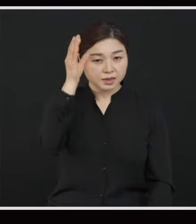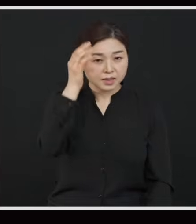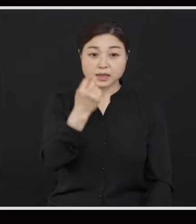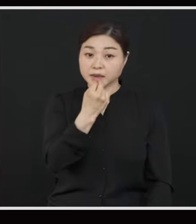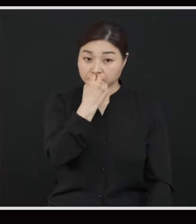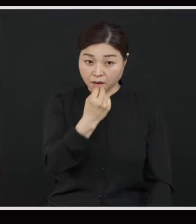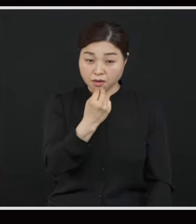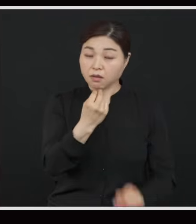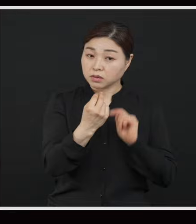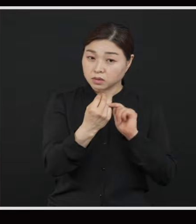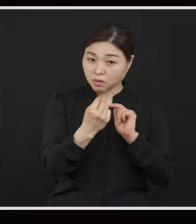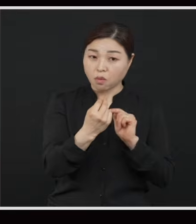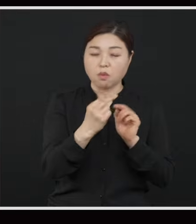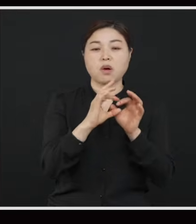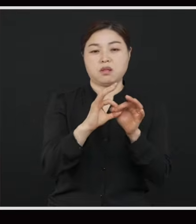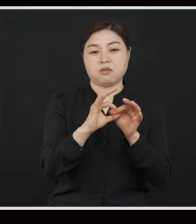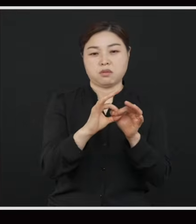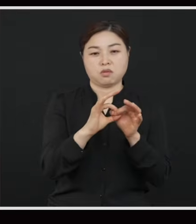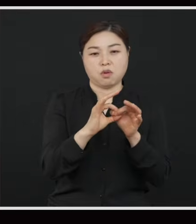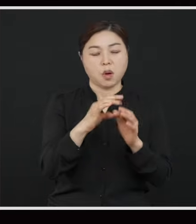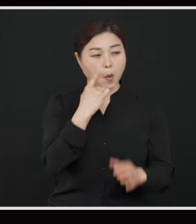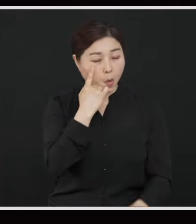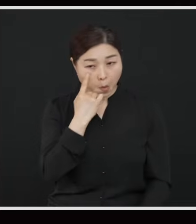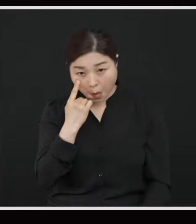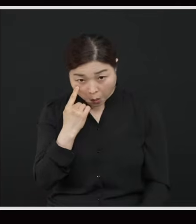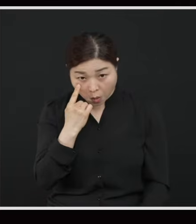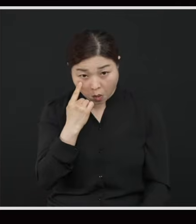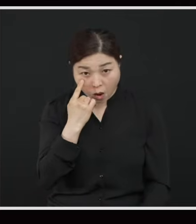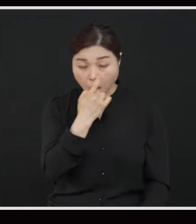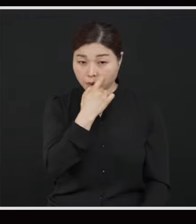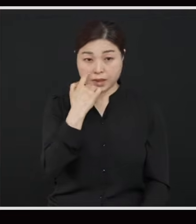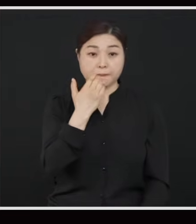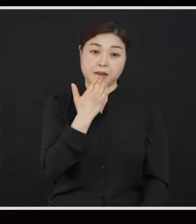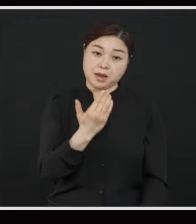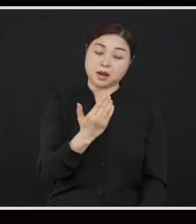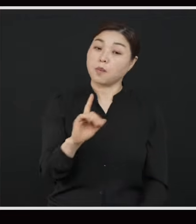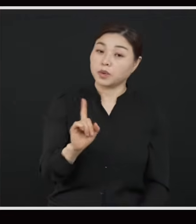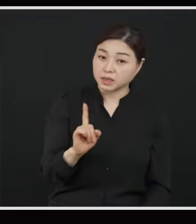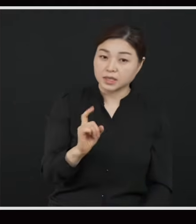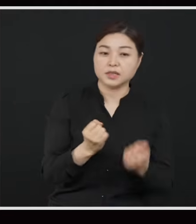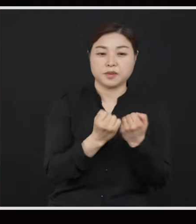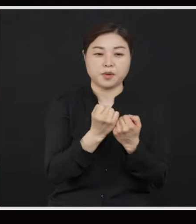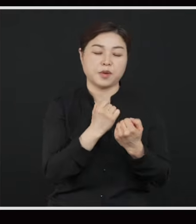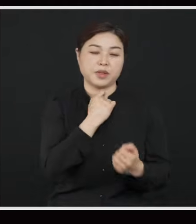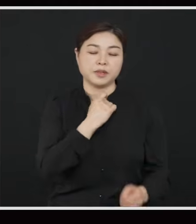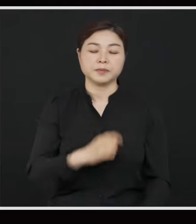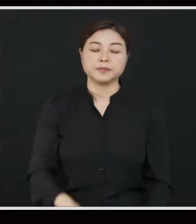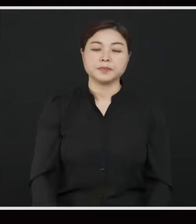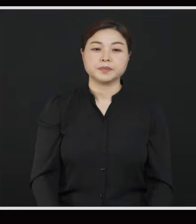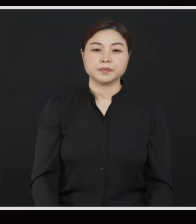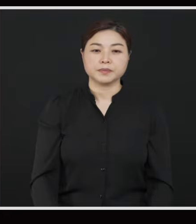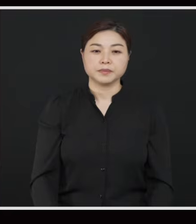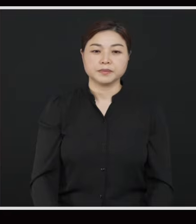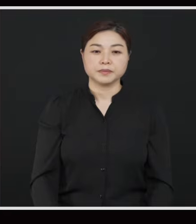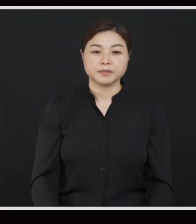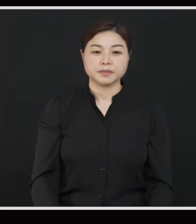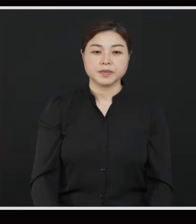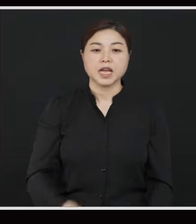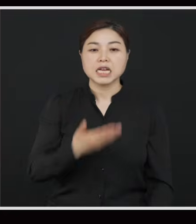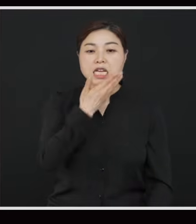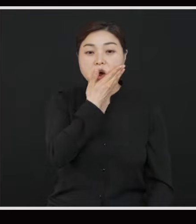우리가 주위에서 보고서 힌트를 얻을 수 있는 것이 무엇인지 한번 그거부터 살펴보겠습니다.